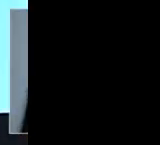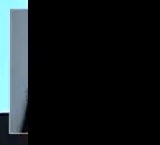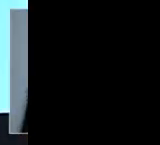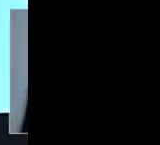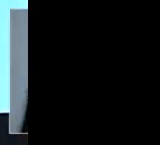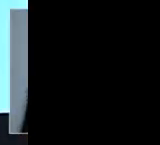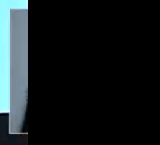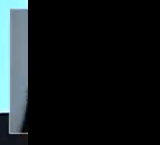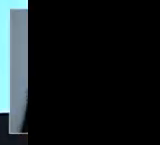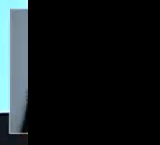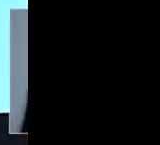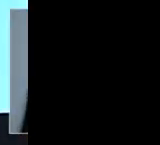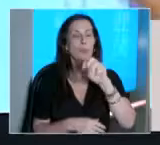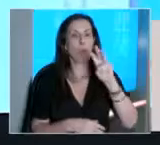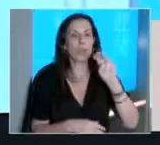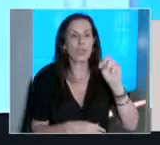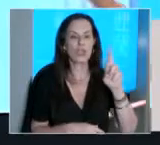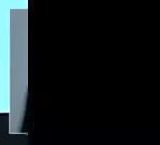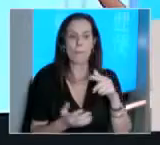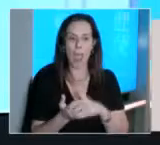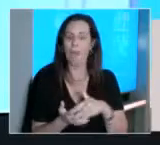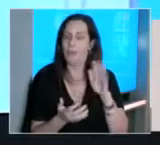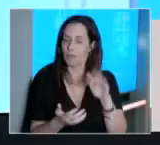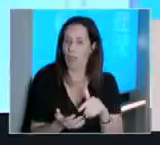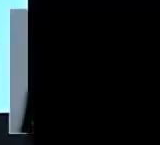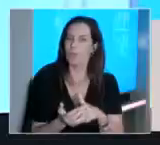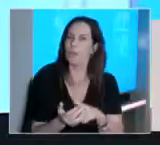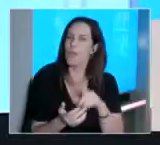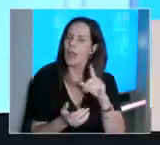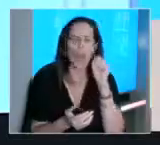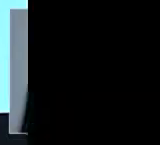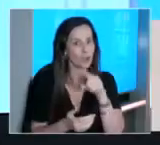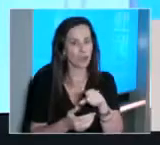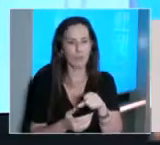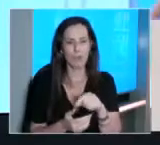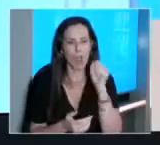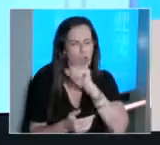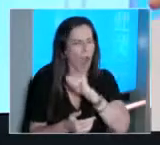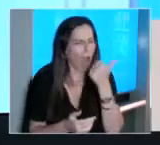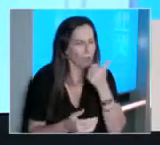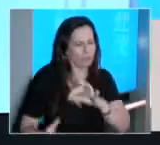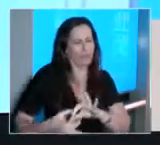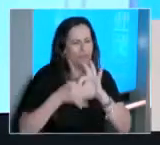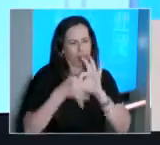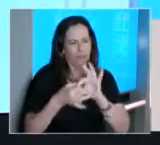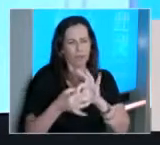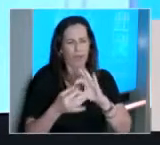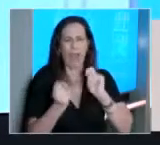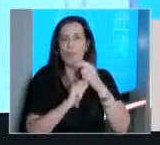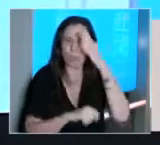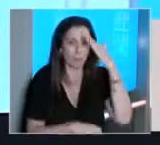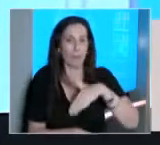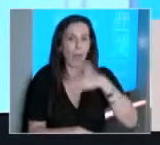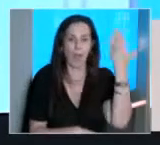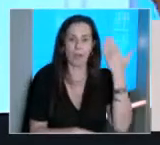כוכבי נולד, כי נעמי שמר כבר נולדה, כי יוצרת, כאדם כמובן, אבל השיר הזה הוא ככה, השיר הכי מזוהה איתה, שעשה אותה, הבחירה